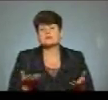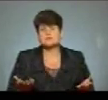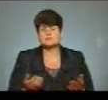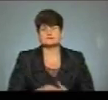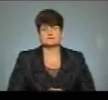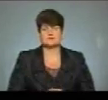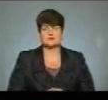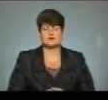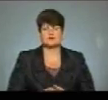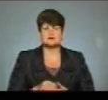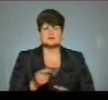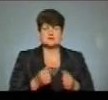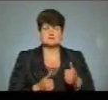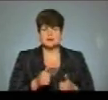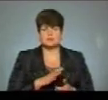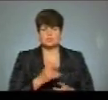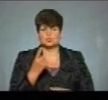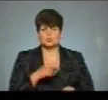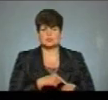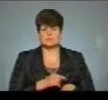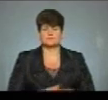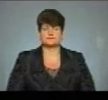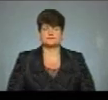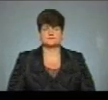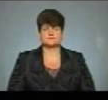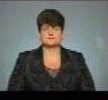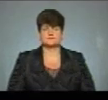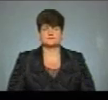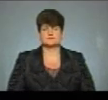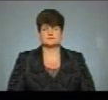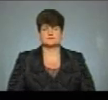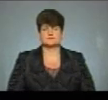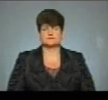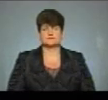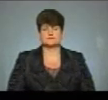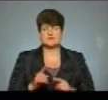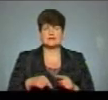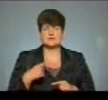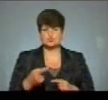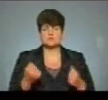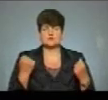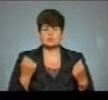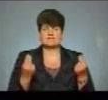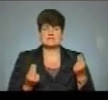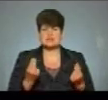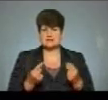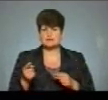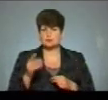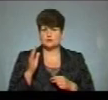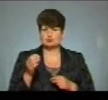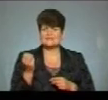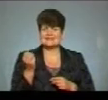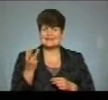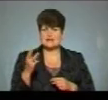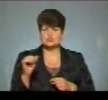Тривали змагання годину. Світлана Лазорик, Андрій Прокопів, новини. Наступні спортивні ігри в Тернополі пройдуть